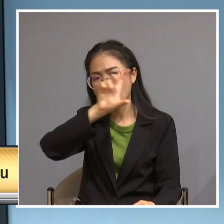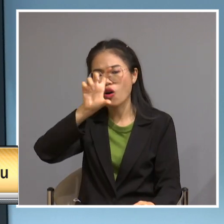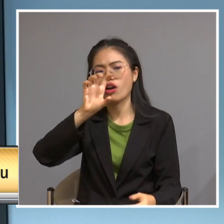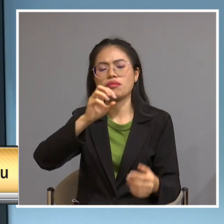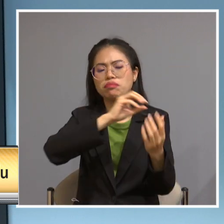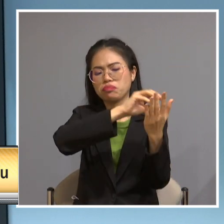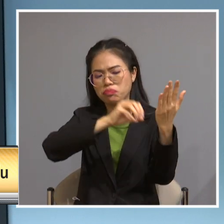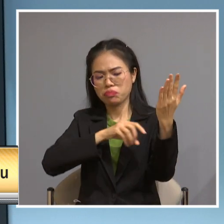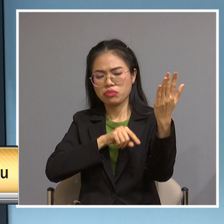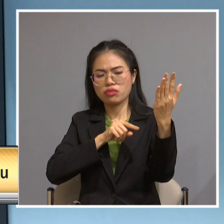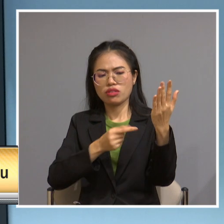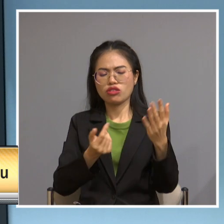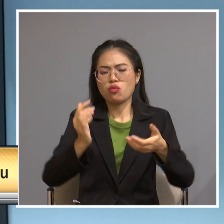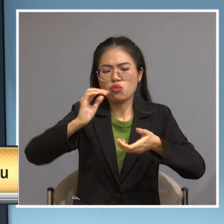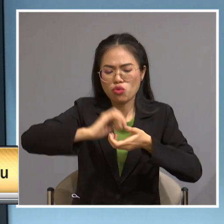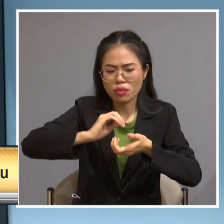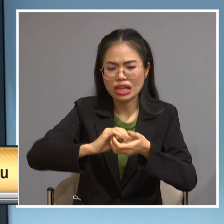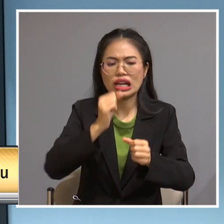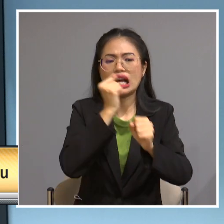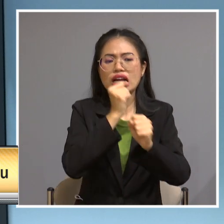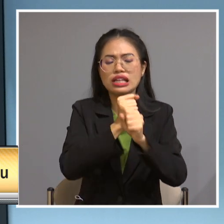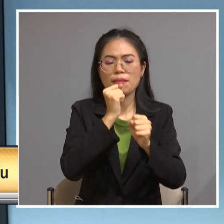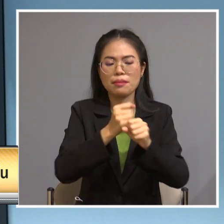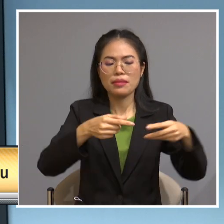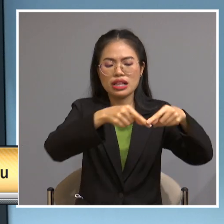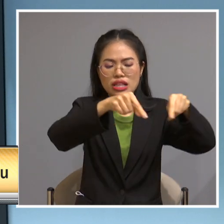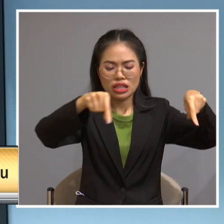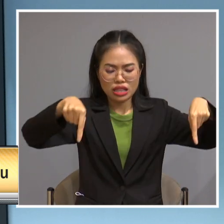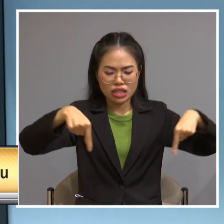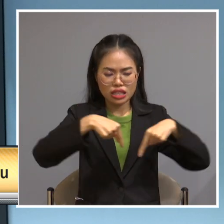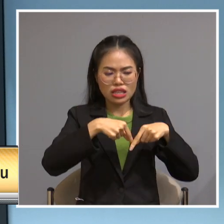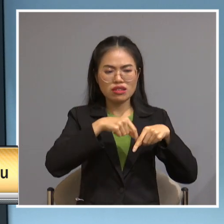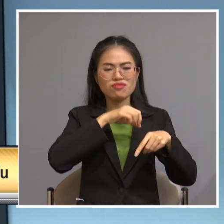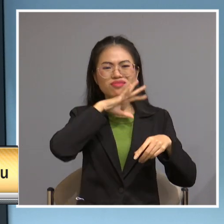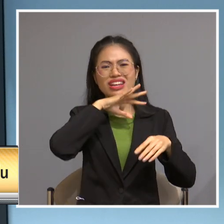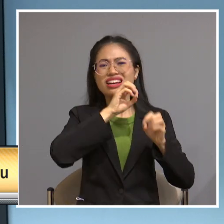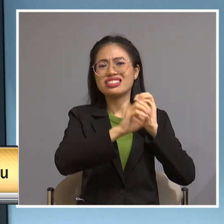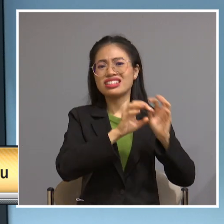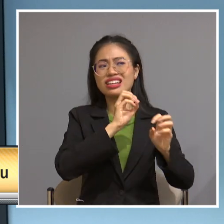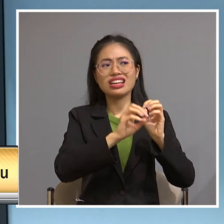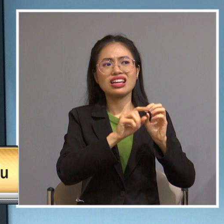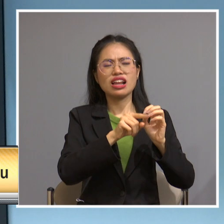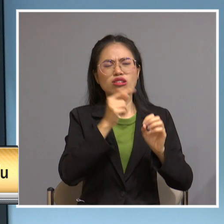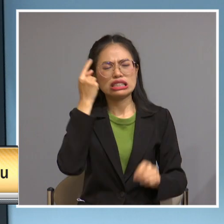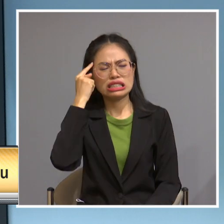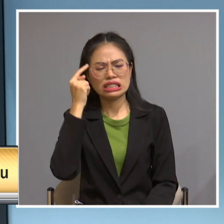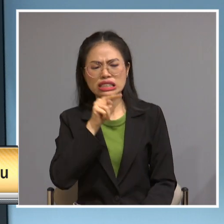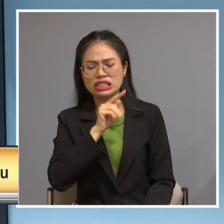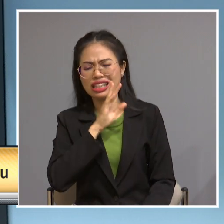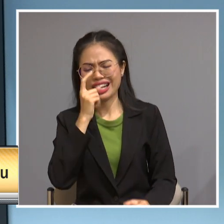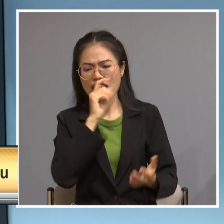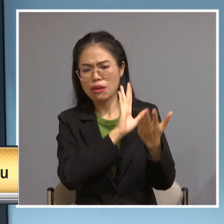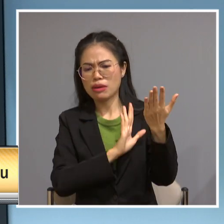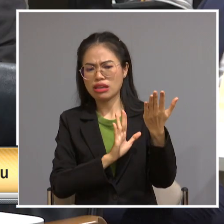่เช่น ที่ทิงขยะ 7,000 กว่ากรองก็คงนกภาพไมออกวประเทศไยเราจะเป็อย่างไรถ้าโยเฉาะ